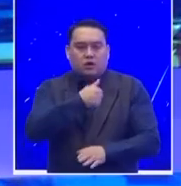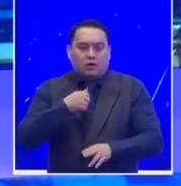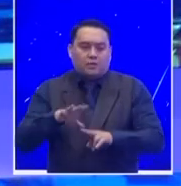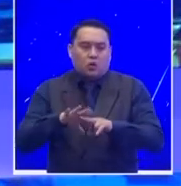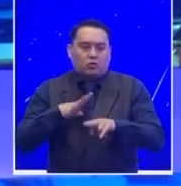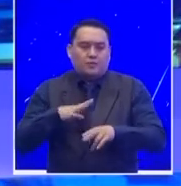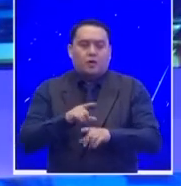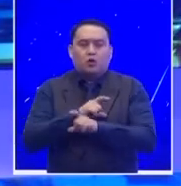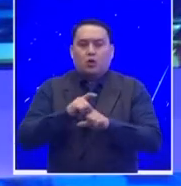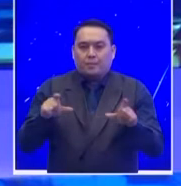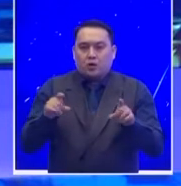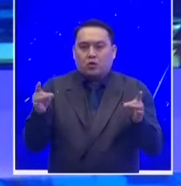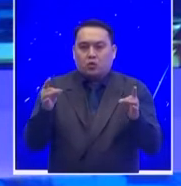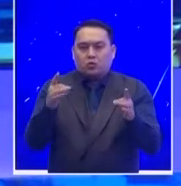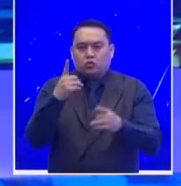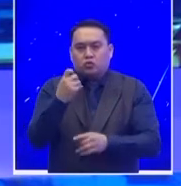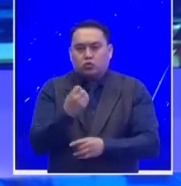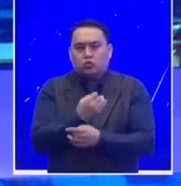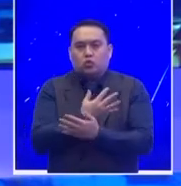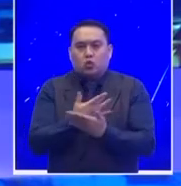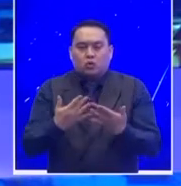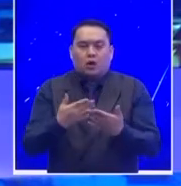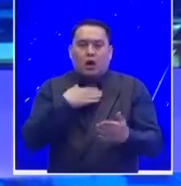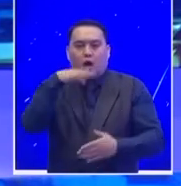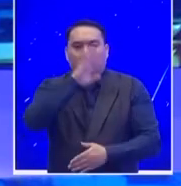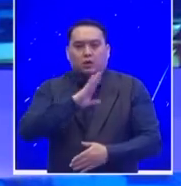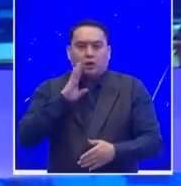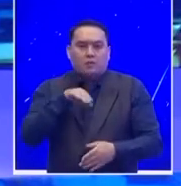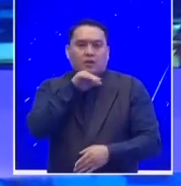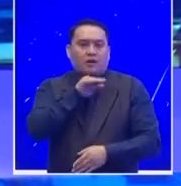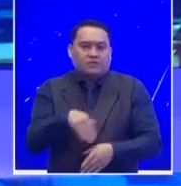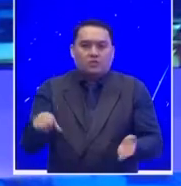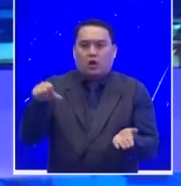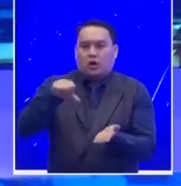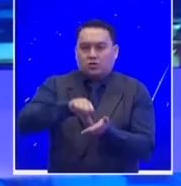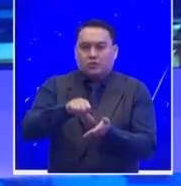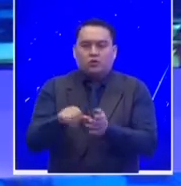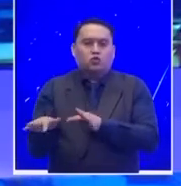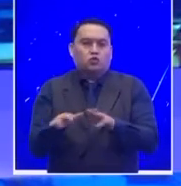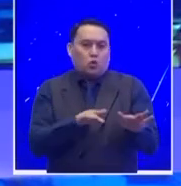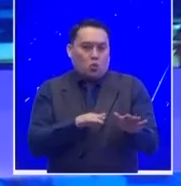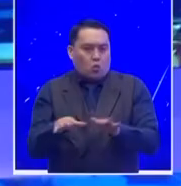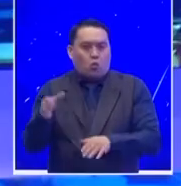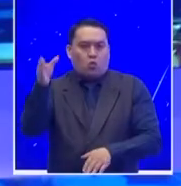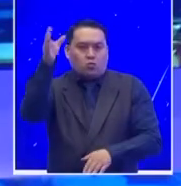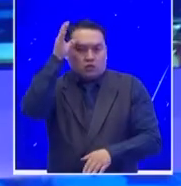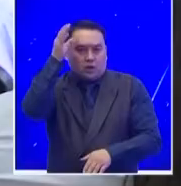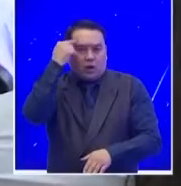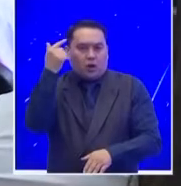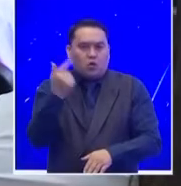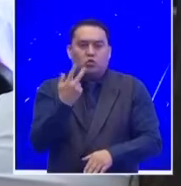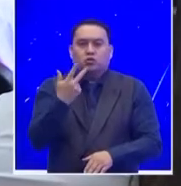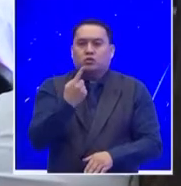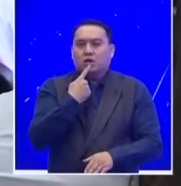Әсерлі ұйымдастырылған әдеби кешке 100-ге тарта оқушы мен ата-аналар мен профессорлар қатысты. Іс-шарада ұлы ойшылдың қара сөздері үш